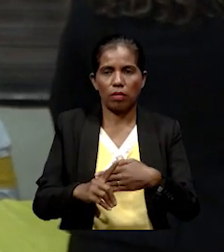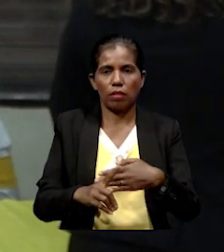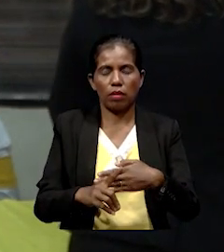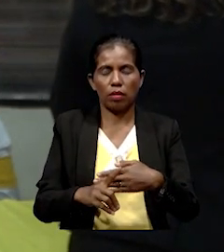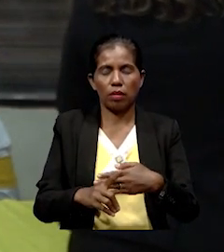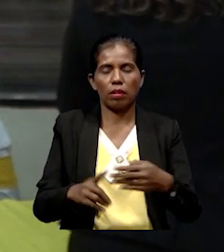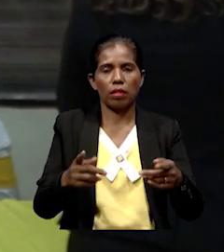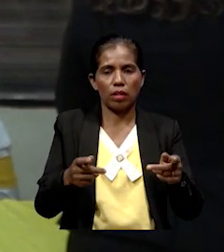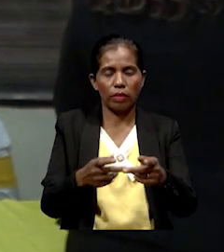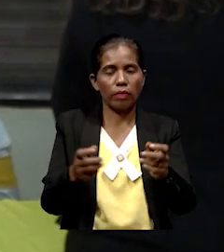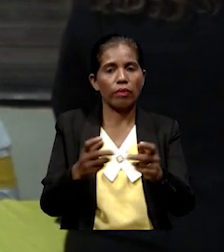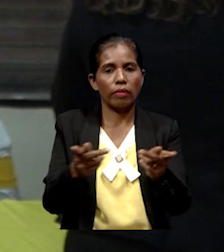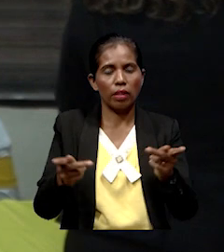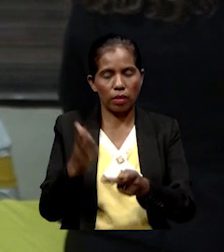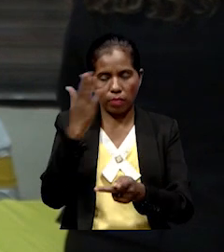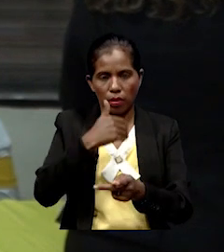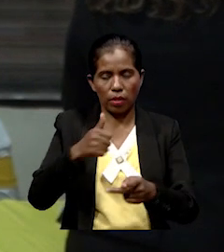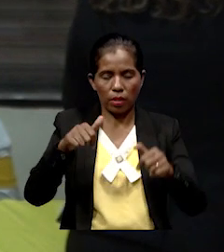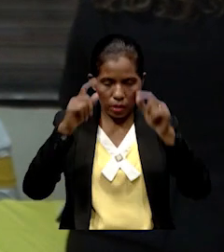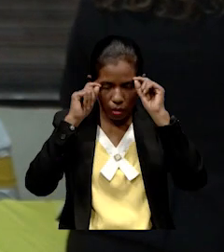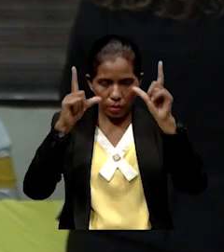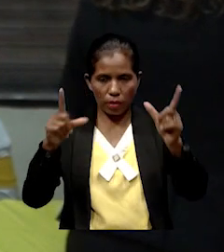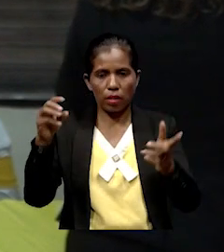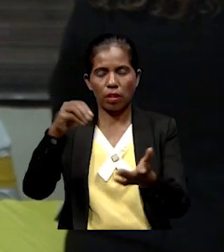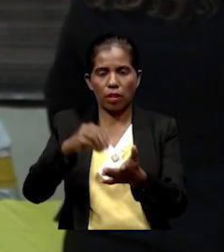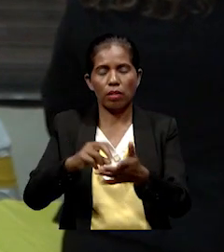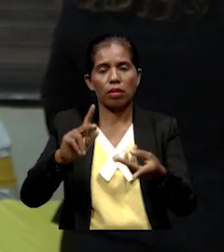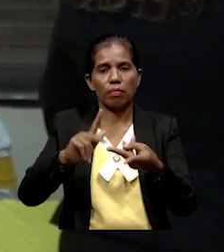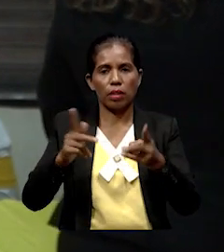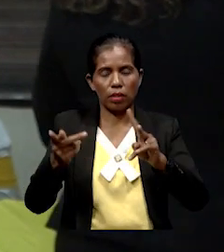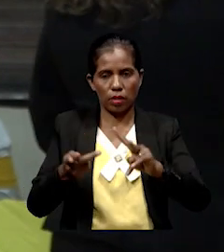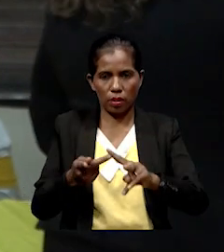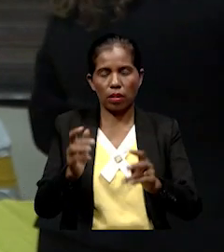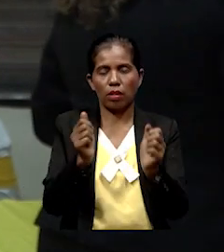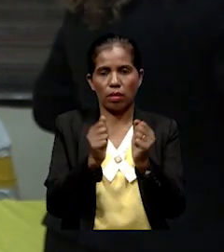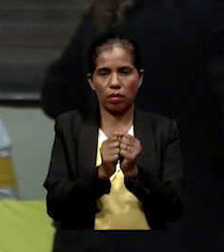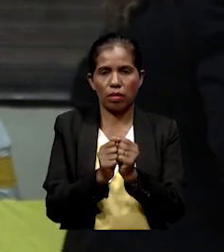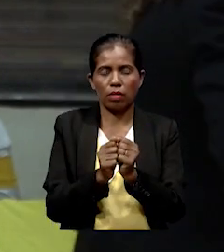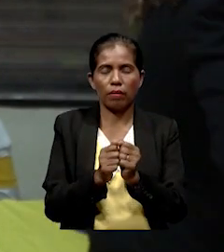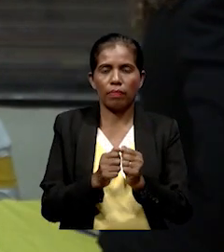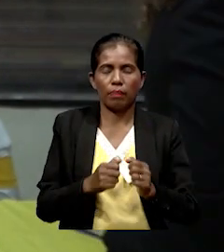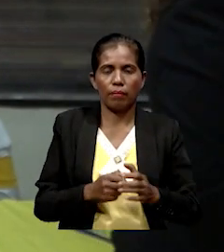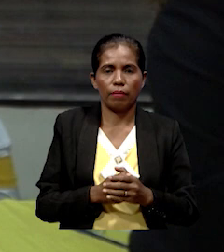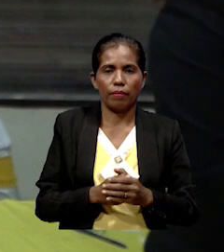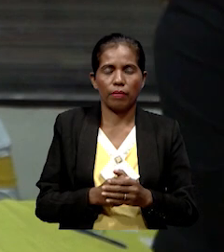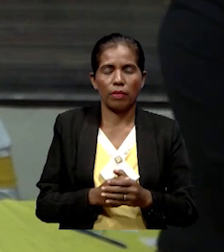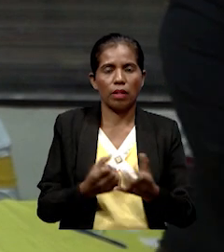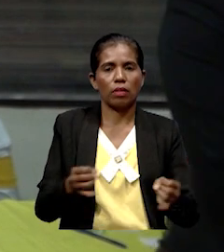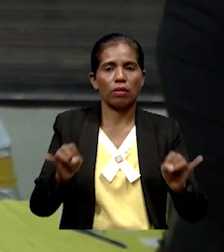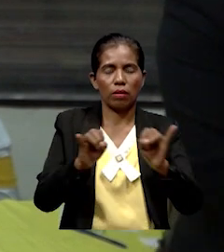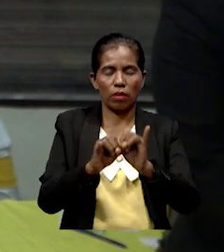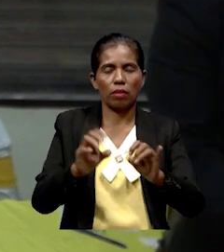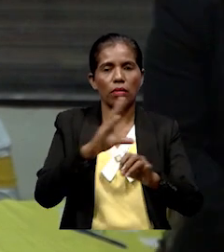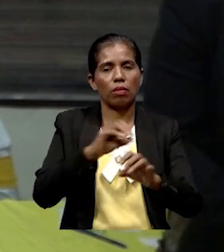Iya Timur istana DC first real Oh Om is it says